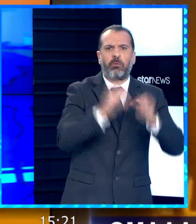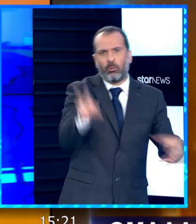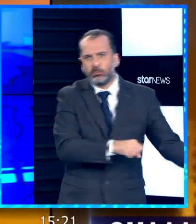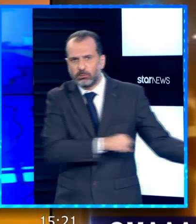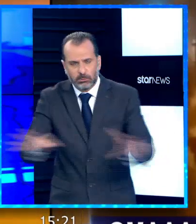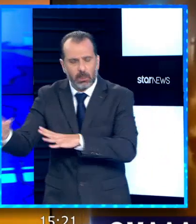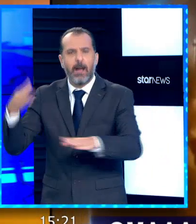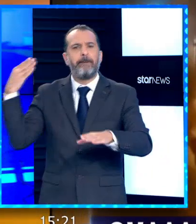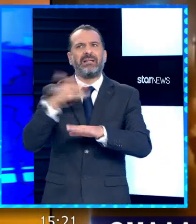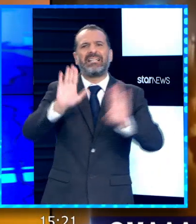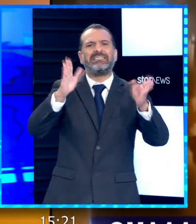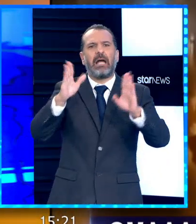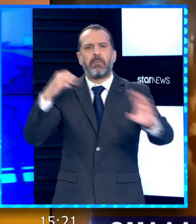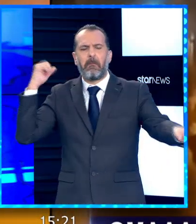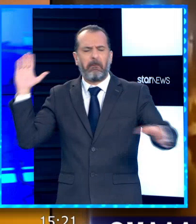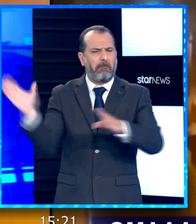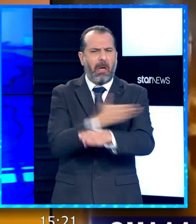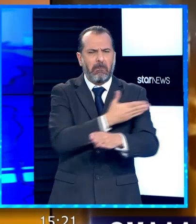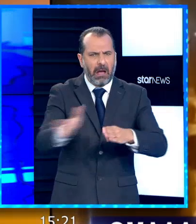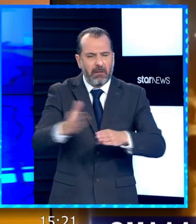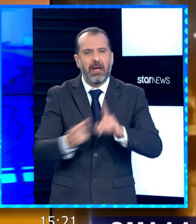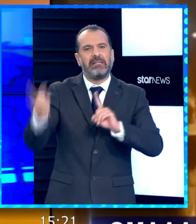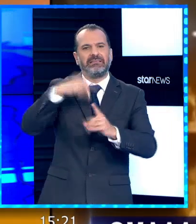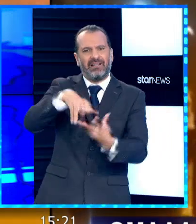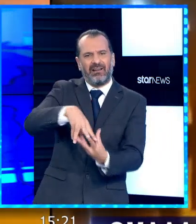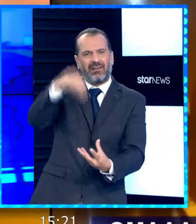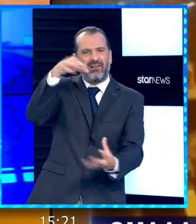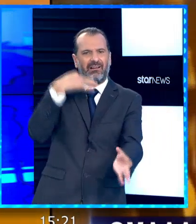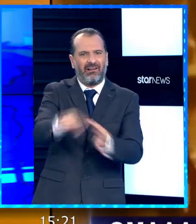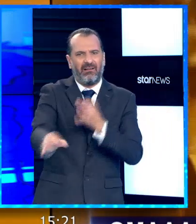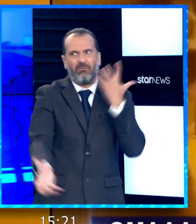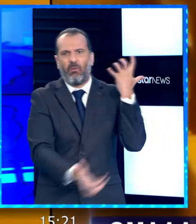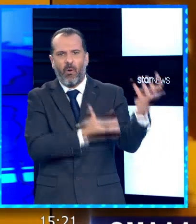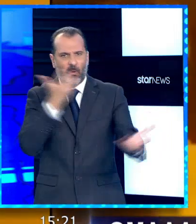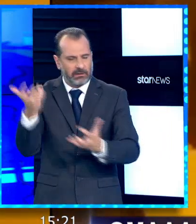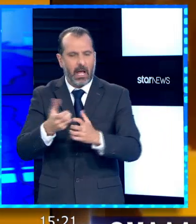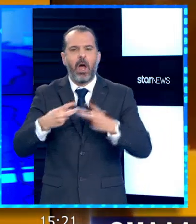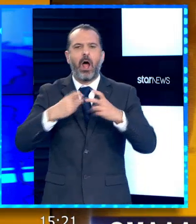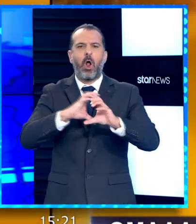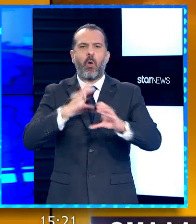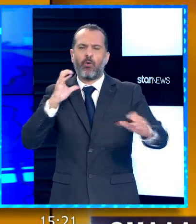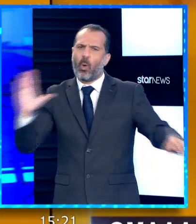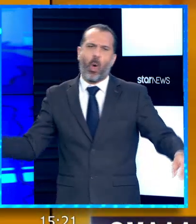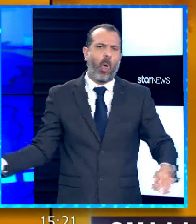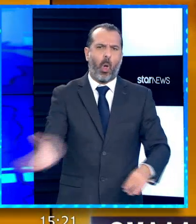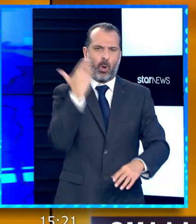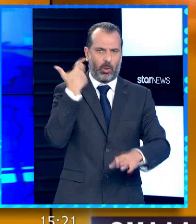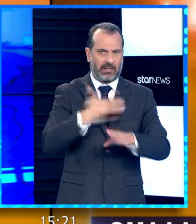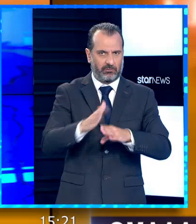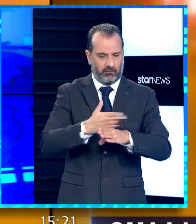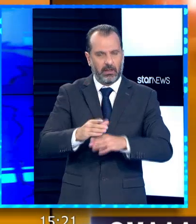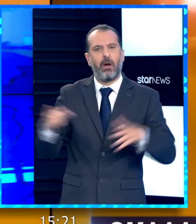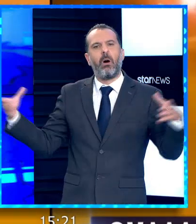εσωτερικό του λεωφορείου βόμβες Μολότοφ. Τελικά το λεωφορείο καταστράφηκε ολοσχερός. Στο σημείο ειδοποιήθηκε και πήγε η αστυνομία, μια δημιουργία των